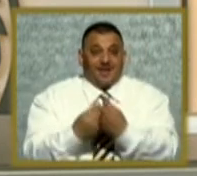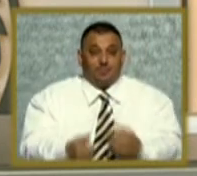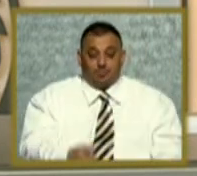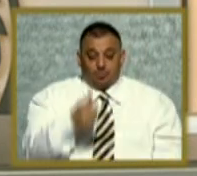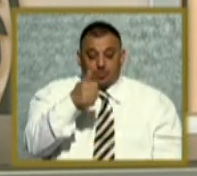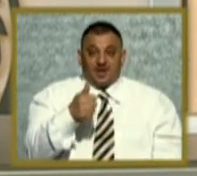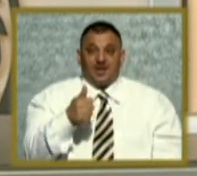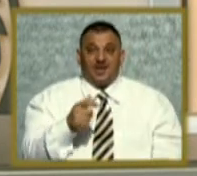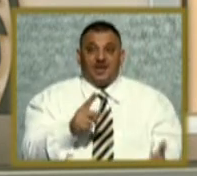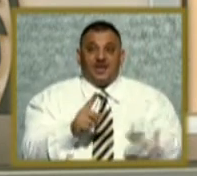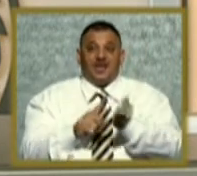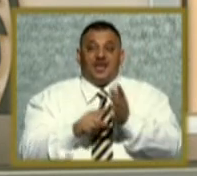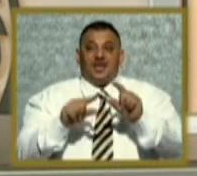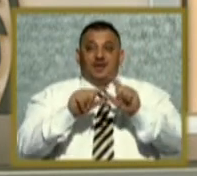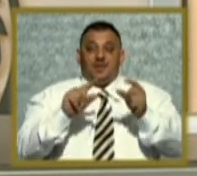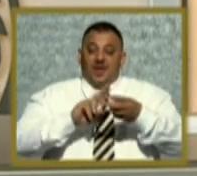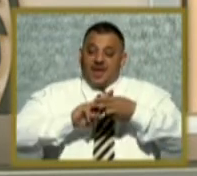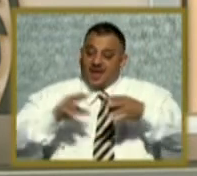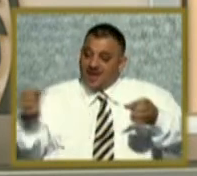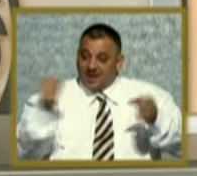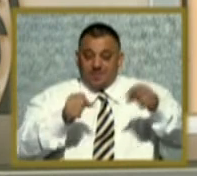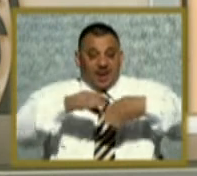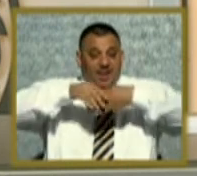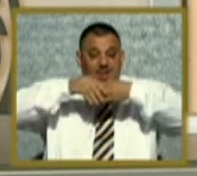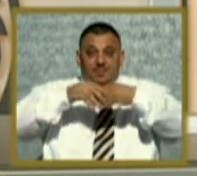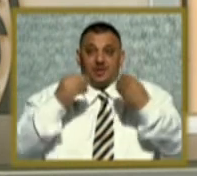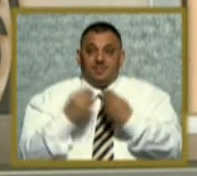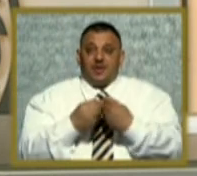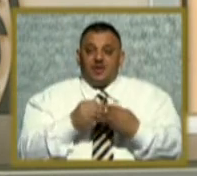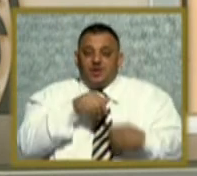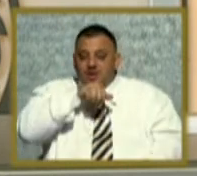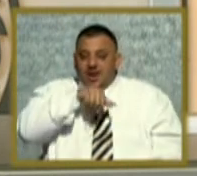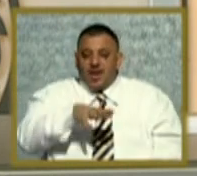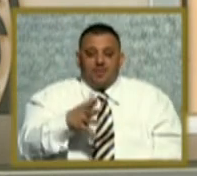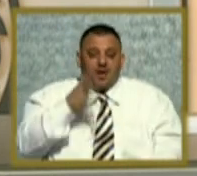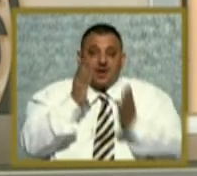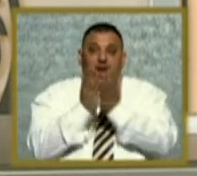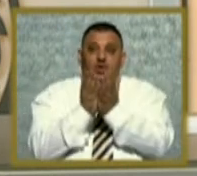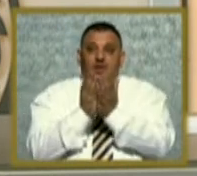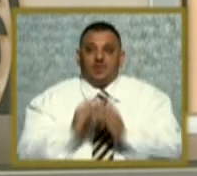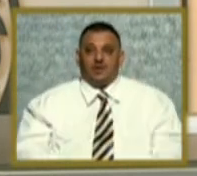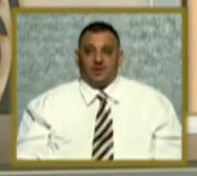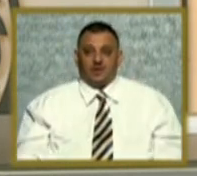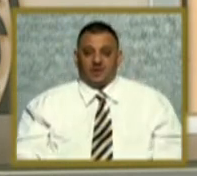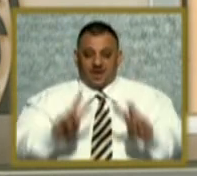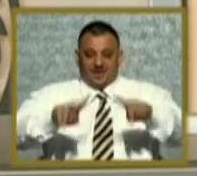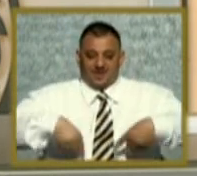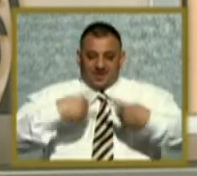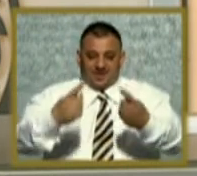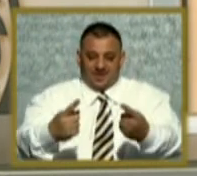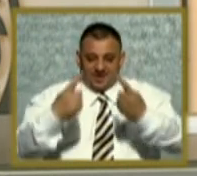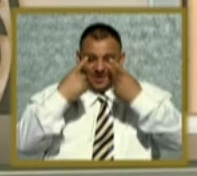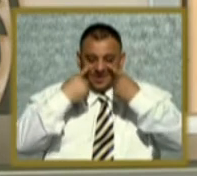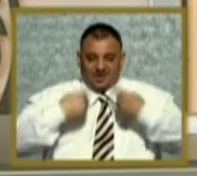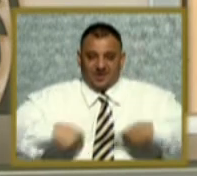يعني الصلح بين الاثنين، أو كما ورد عنه صلى الله عليه وآله وسلم. طيب، بعد هذا الفاصل